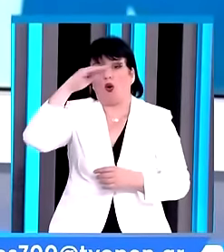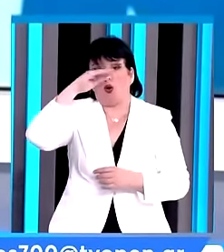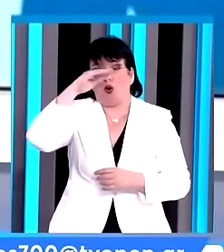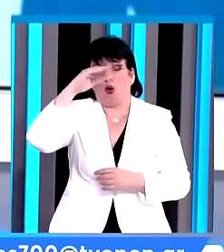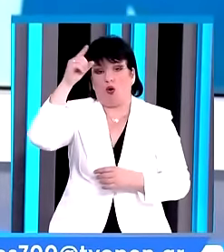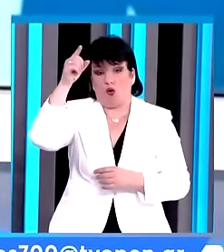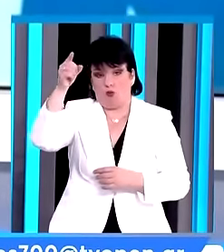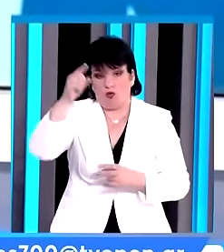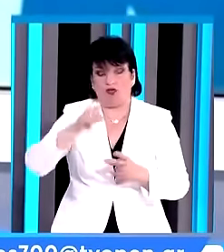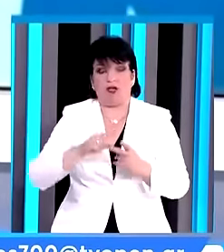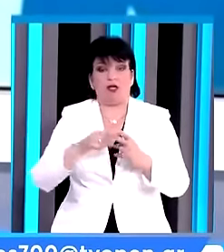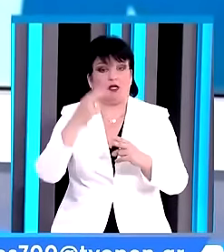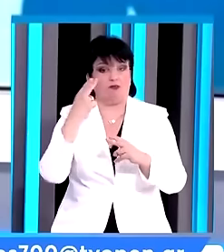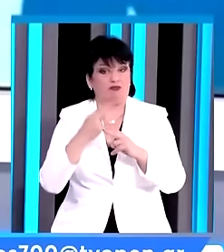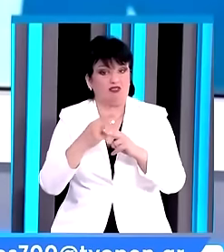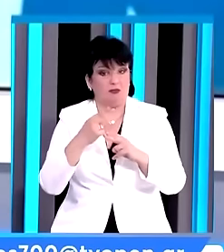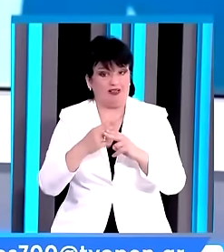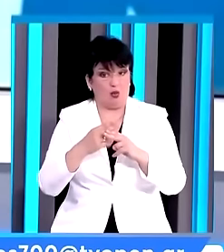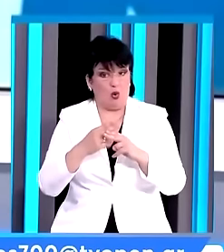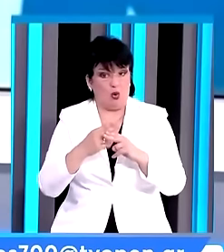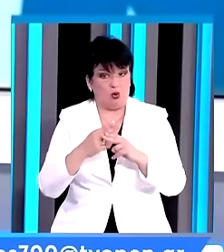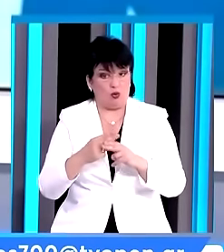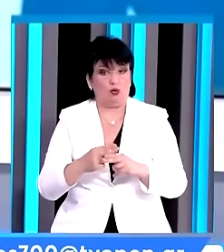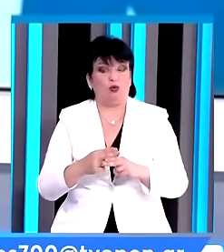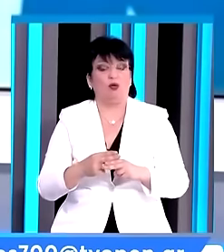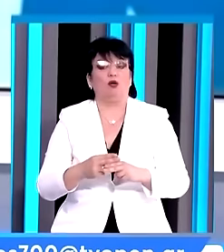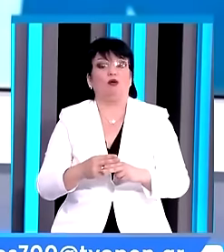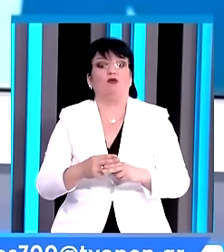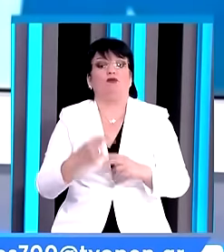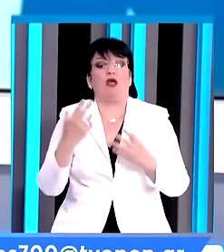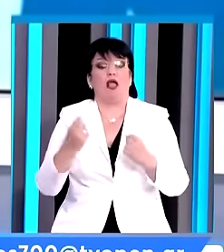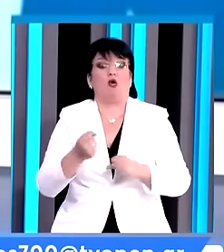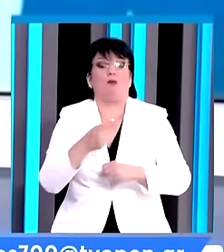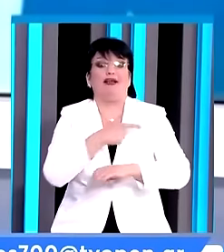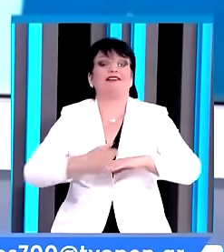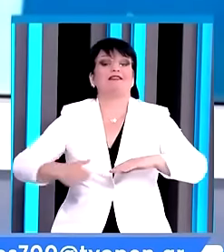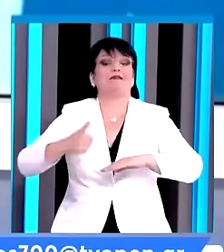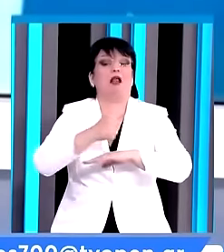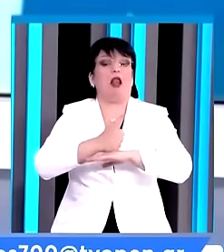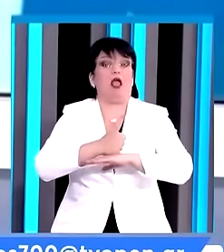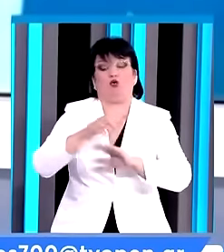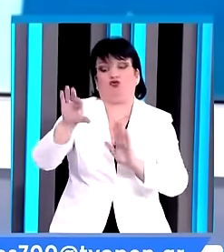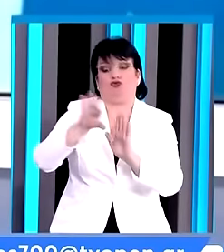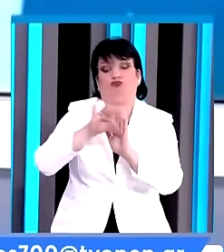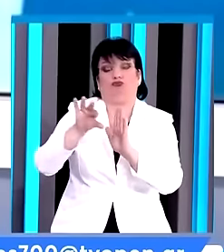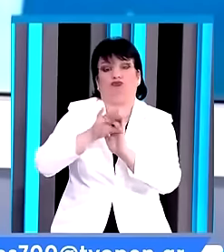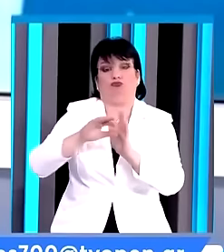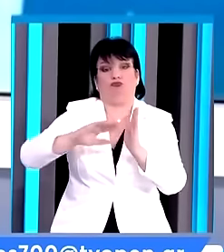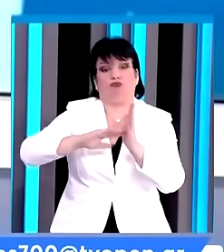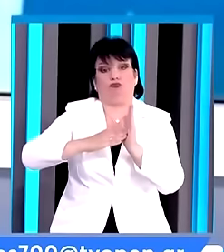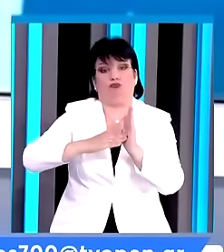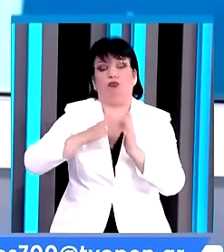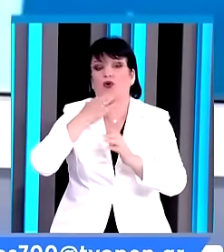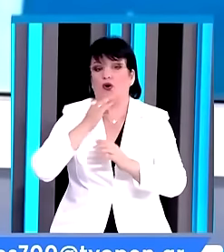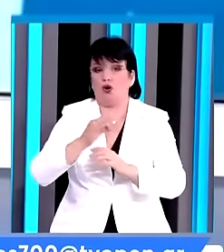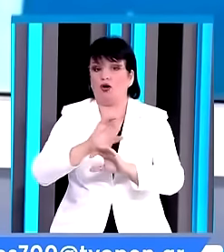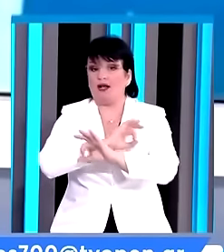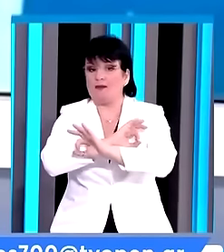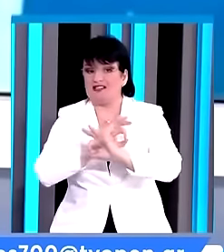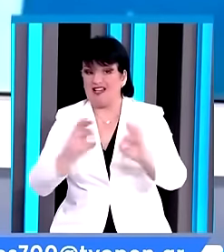κρίσιμη εθνικά περιοχή. Από τώρα εργαζόμαστε για τη στελέχωση των νοσοκομείων και για τον καινούριο οργανισμό, mm-hmm. ώστε να είναι